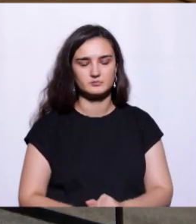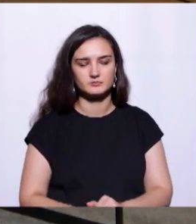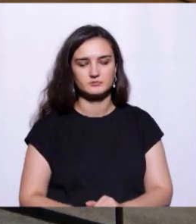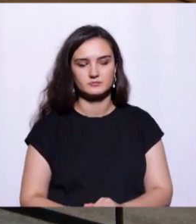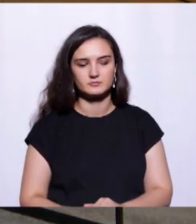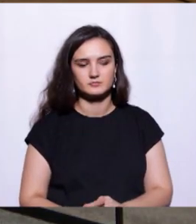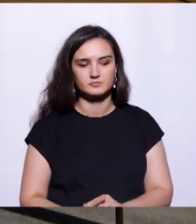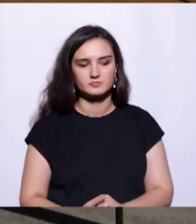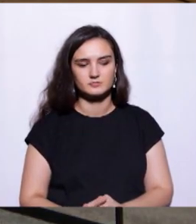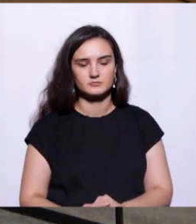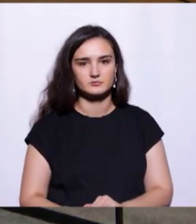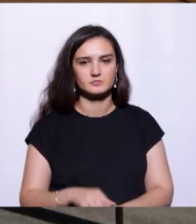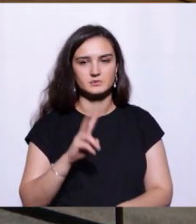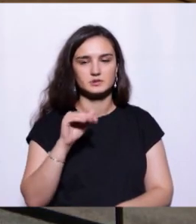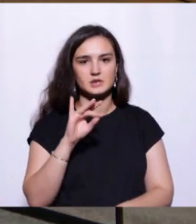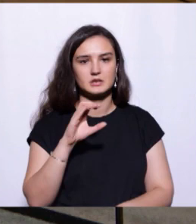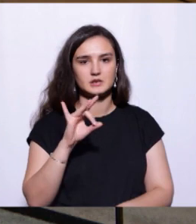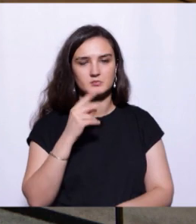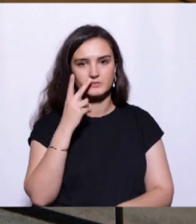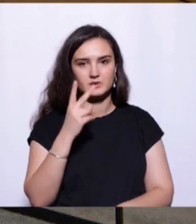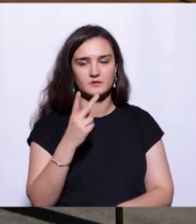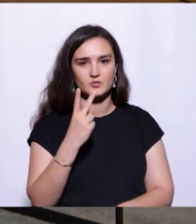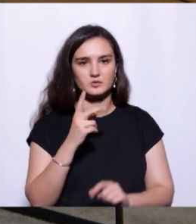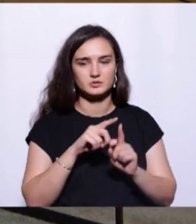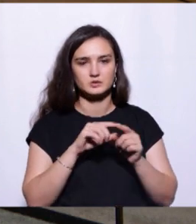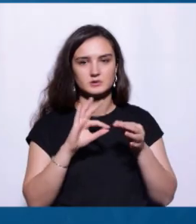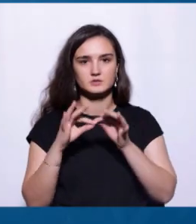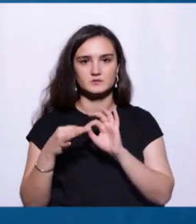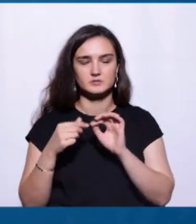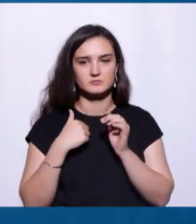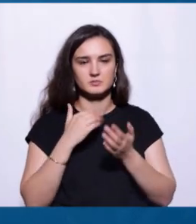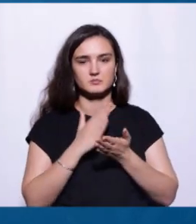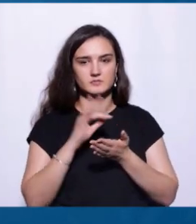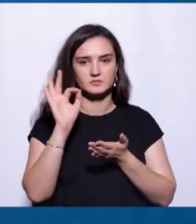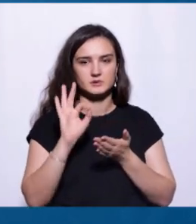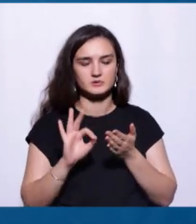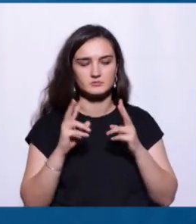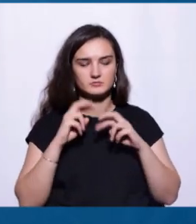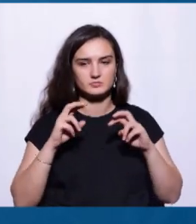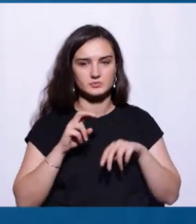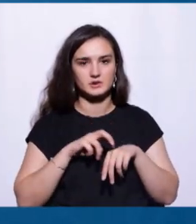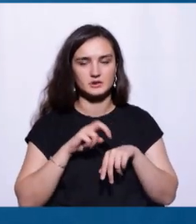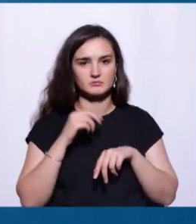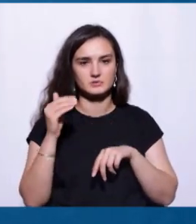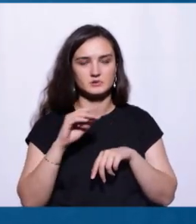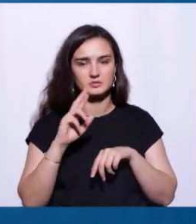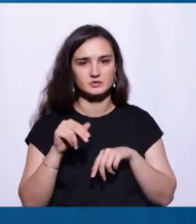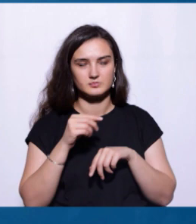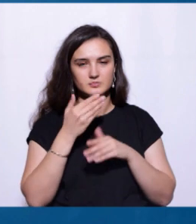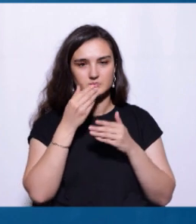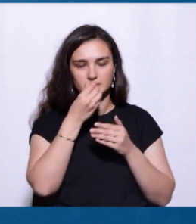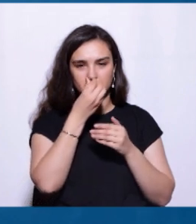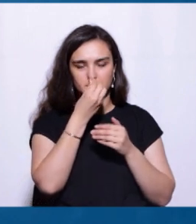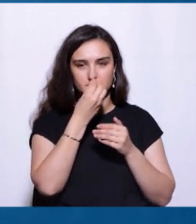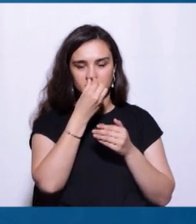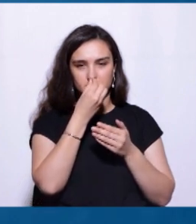გრამატიკის სავარჯიშოზე. Mr. Carter, I see here two sentences. I have regular checkups with the doctor, and at the moment